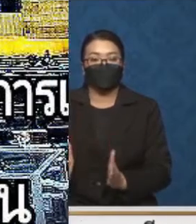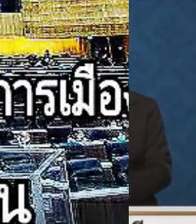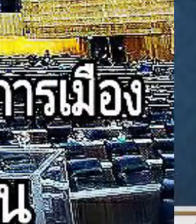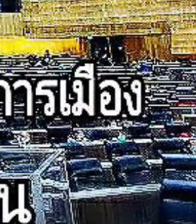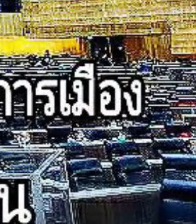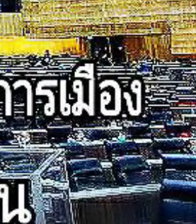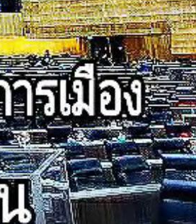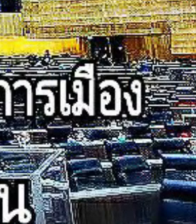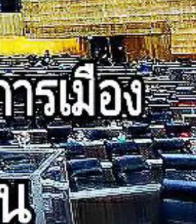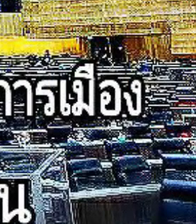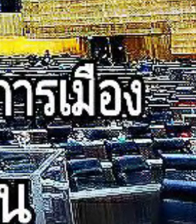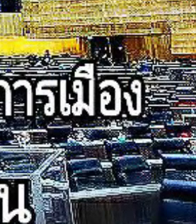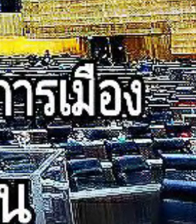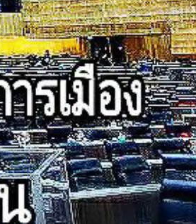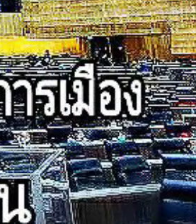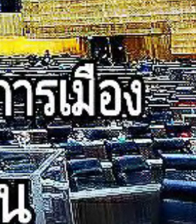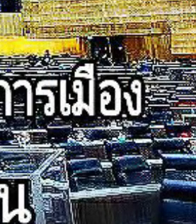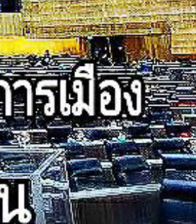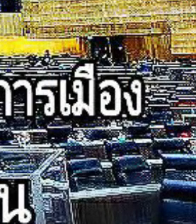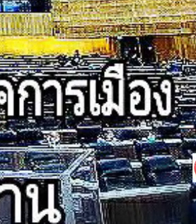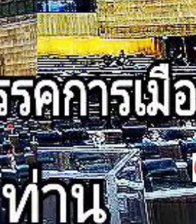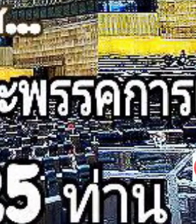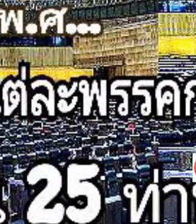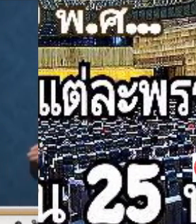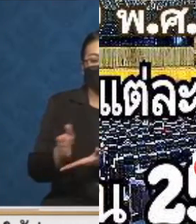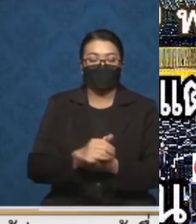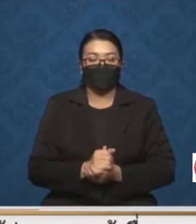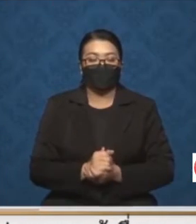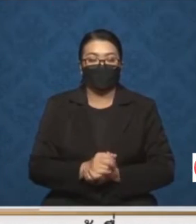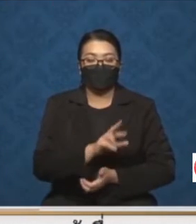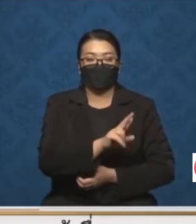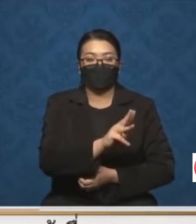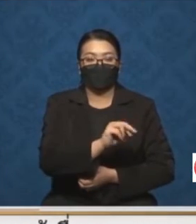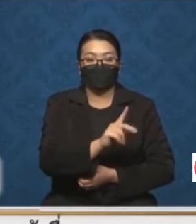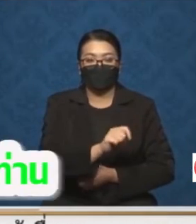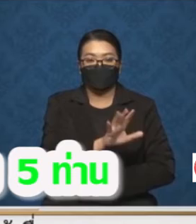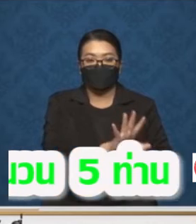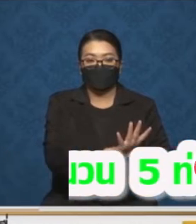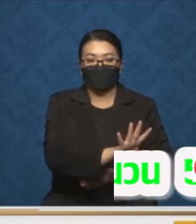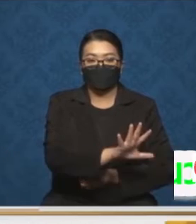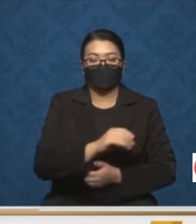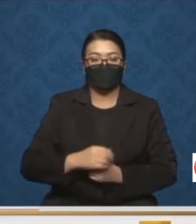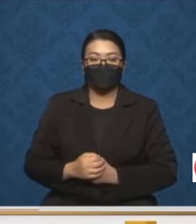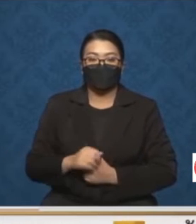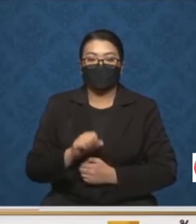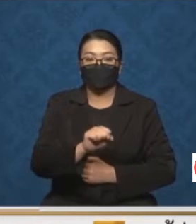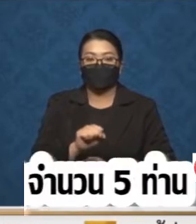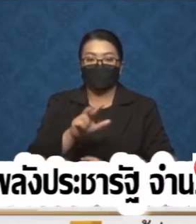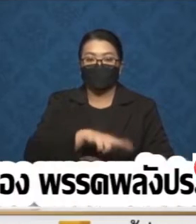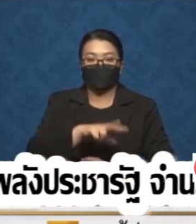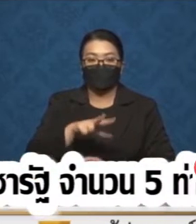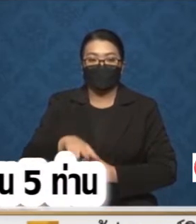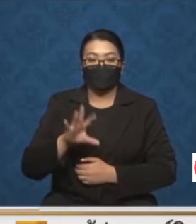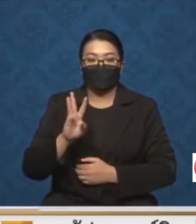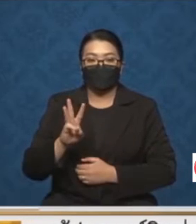25ท่านครับเป็นสัดส่วนของคณะรัฐมนตรี5ท่านนะครับเป็นของพรรคเพื่อไทย6ท่